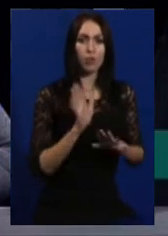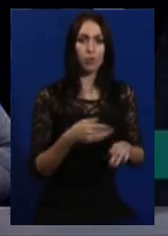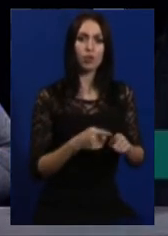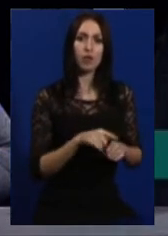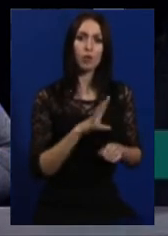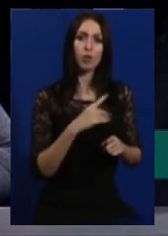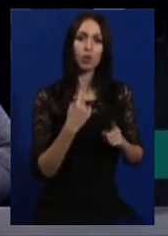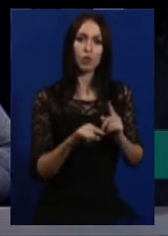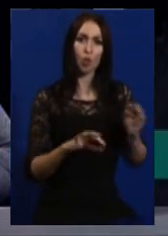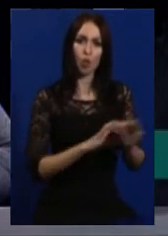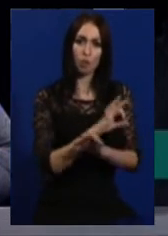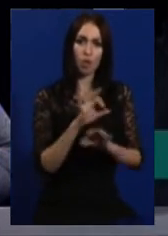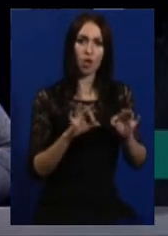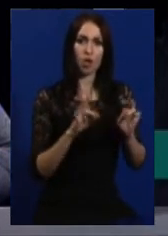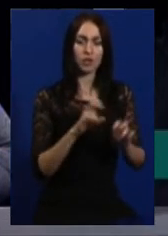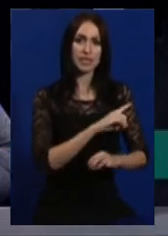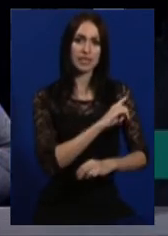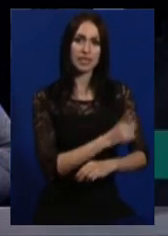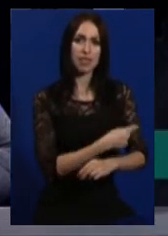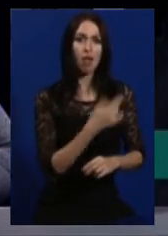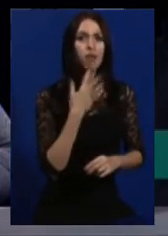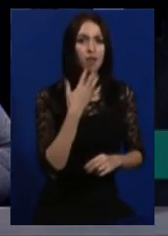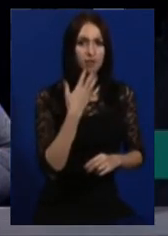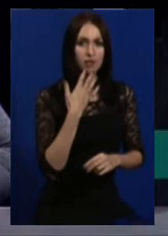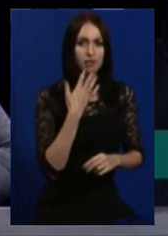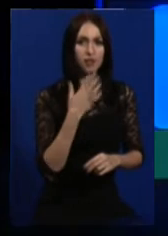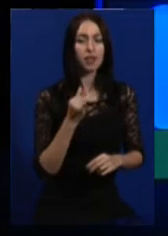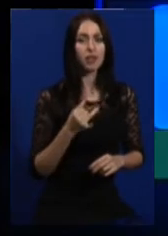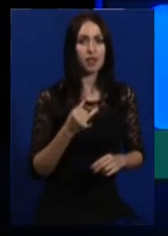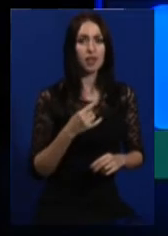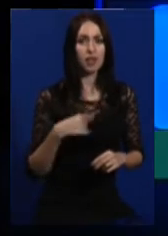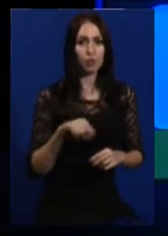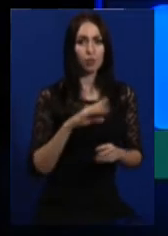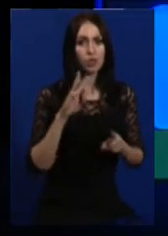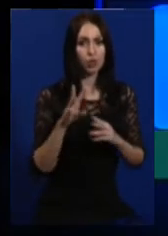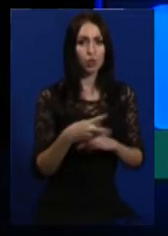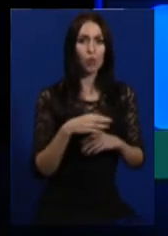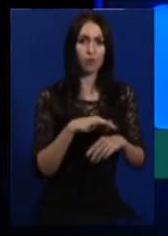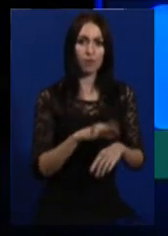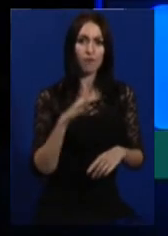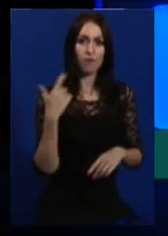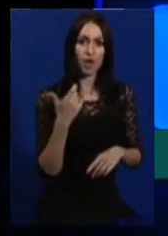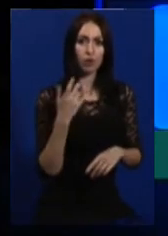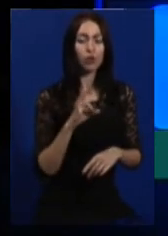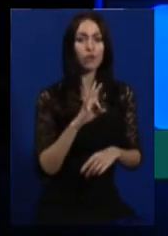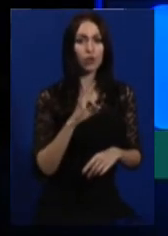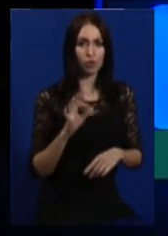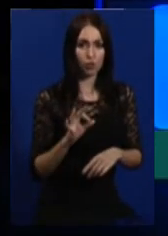другой проект сила нации и мы съемки проводили в харькове но